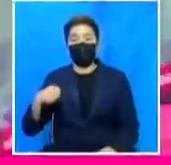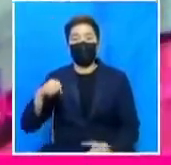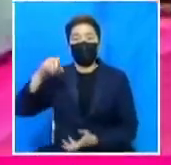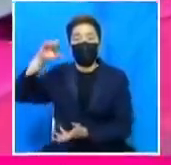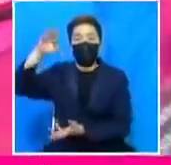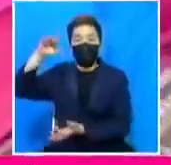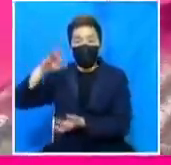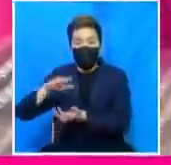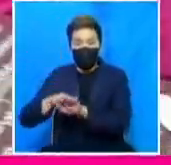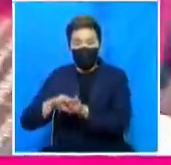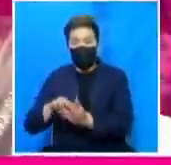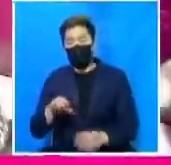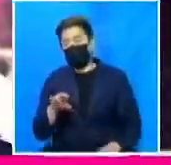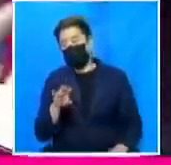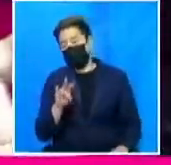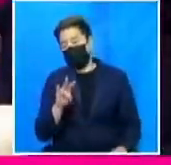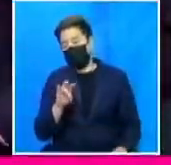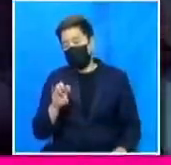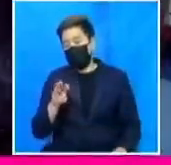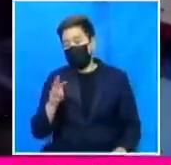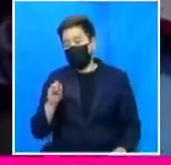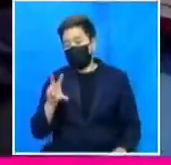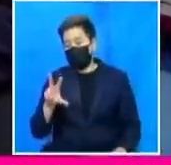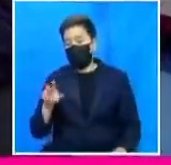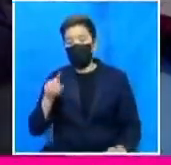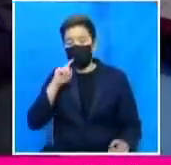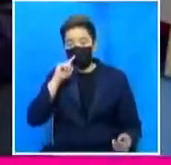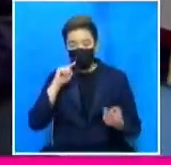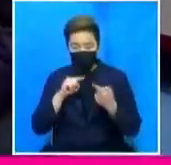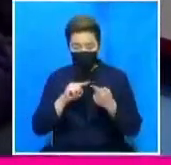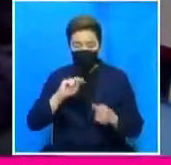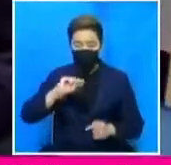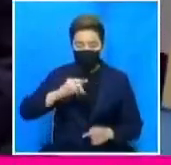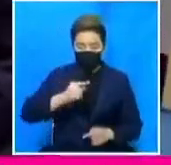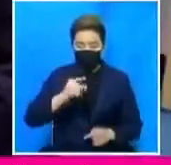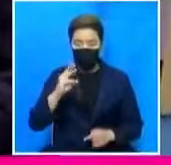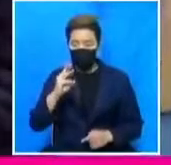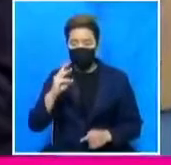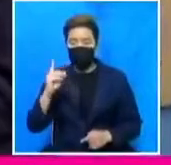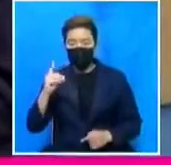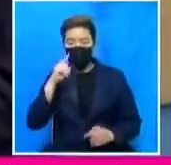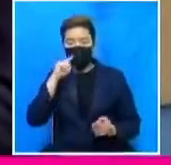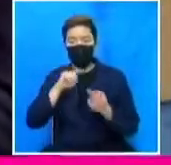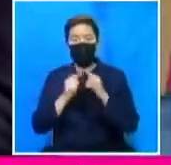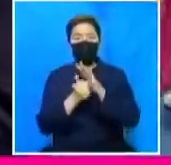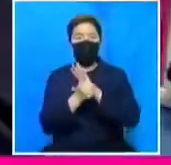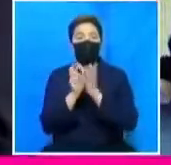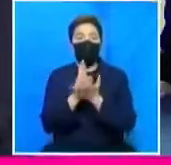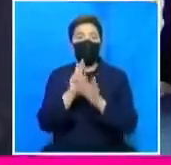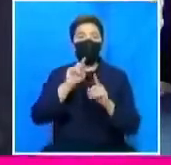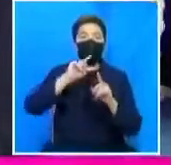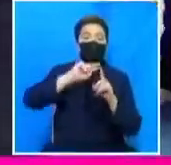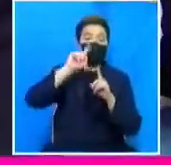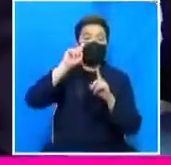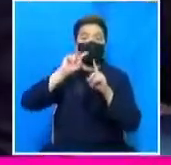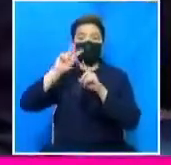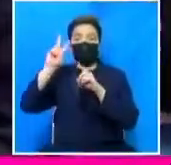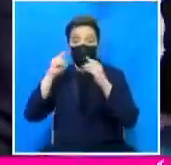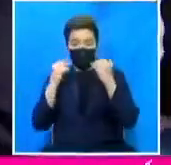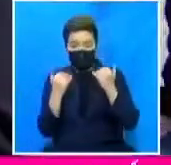สิ้น763ลูกที่จะใช้กำหนดงวดและหมวดอักษรในการออกรางวัลที่1และรางวัลที่